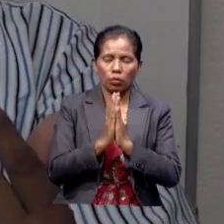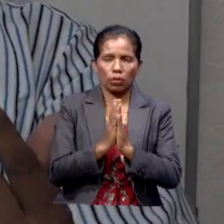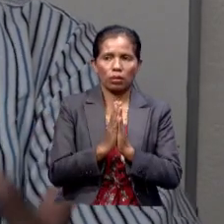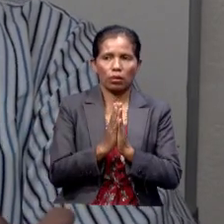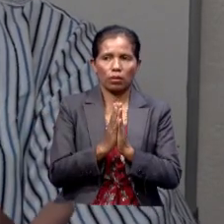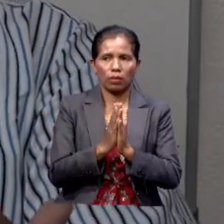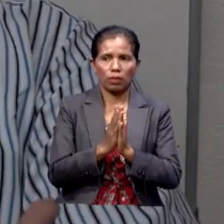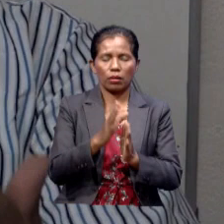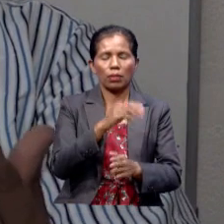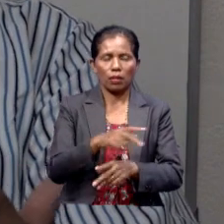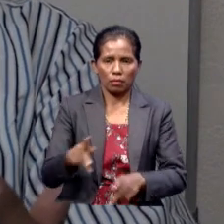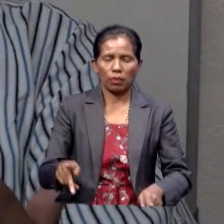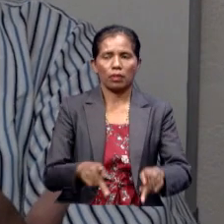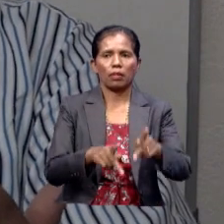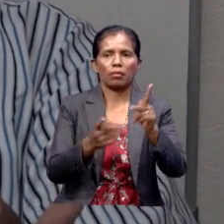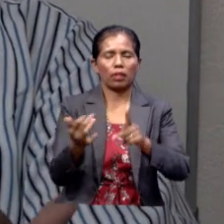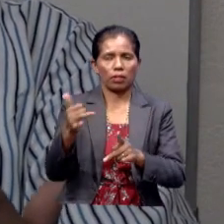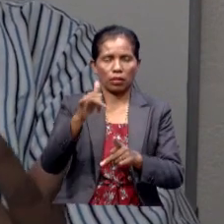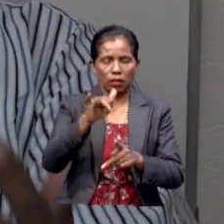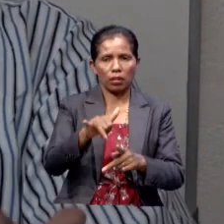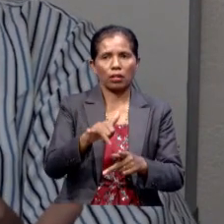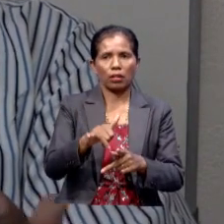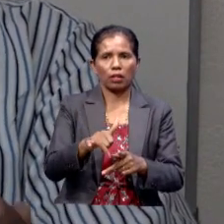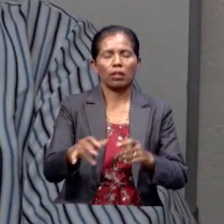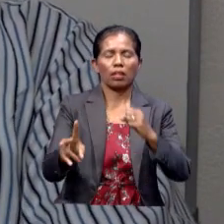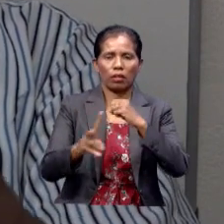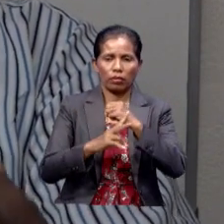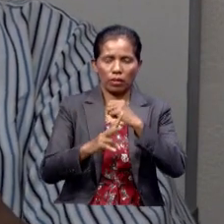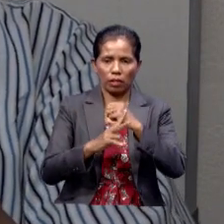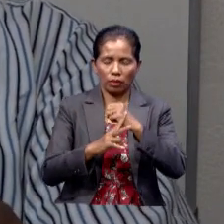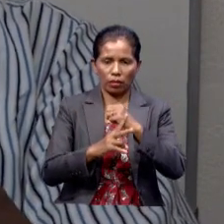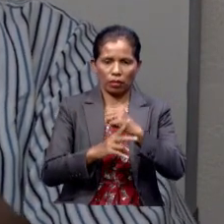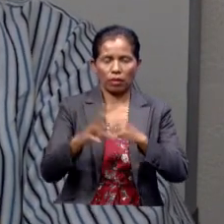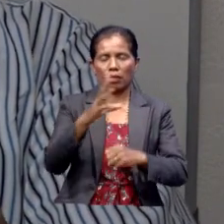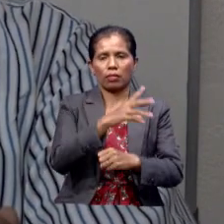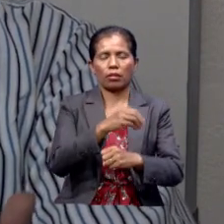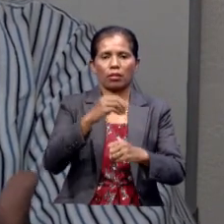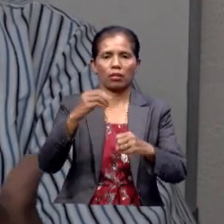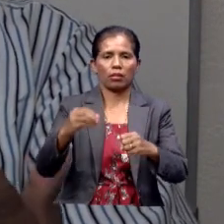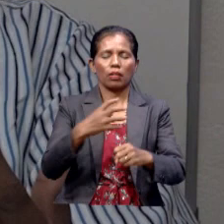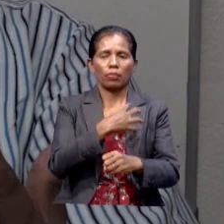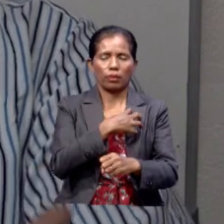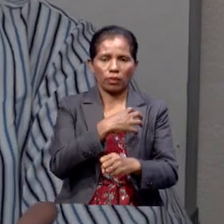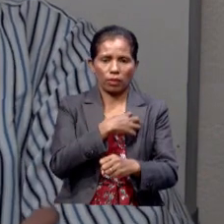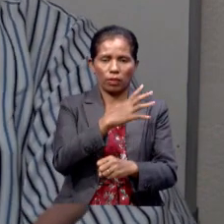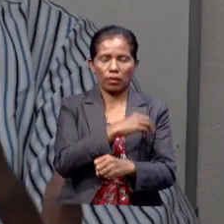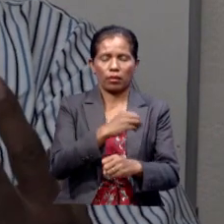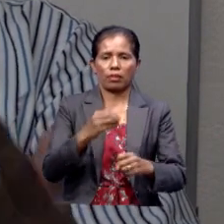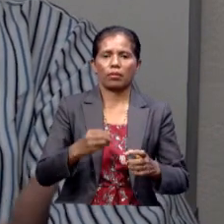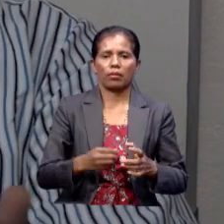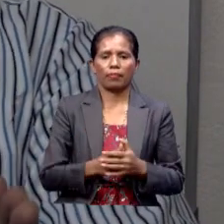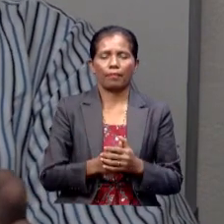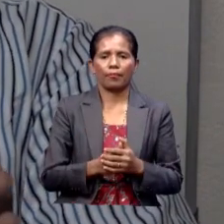ba publiku ba sira nebe maka sai biti maka ba agresion fisiku ka o ba kriminal ruma